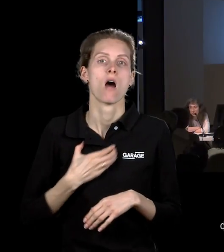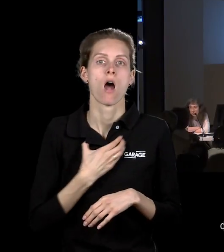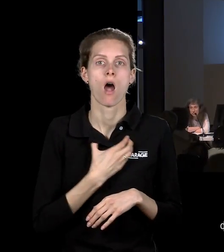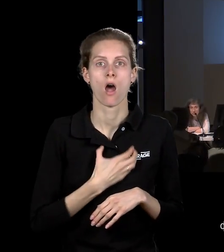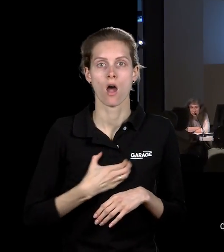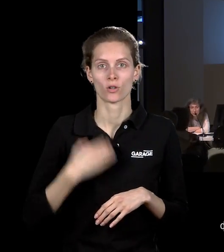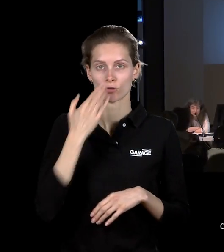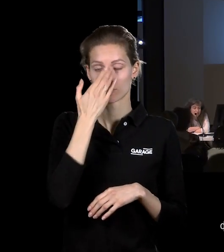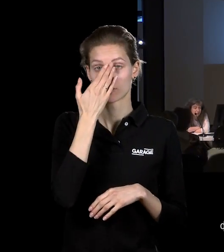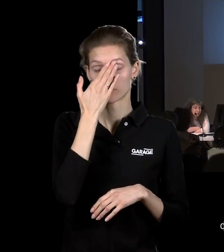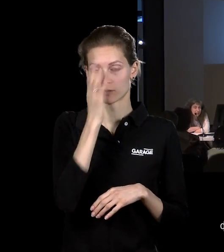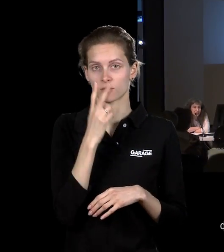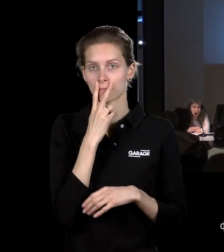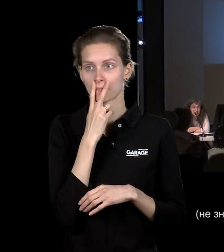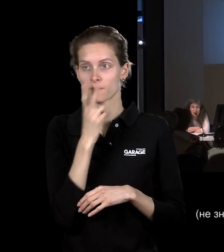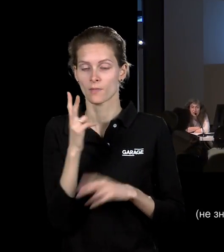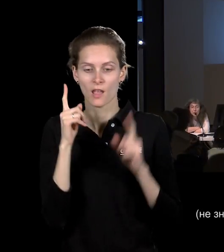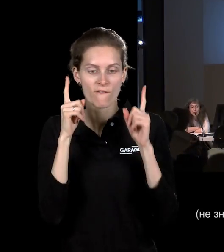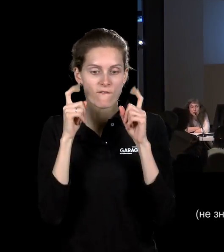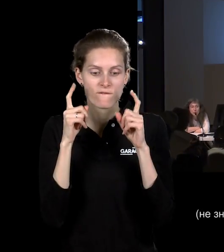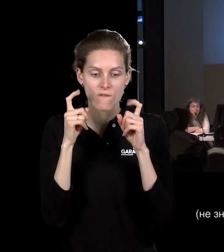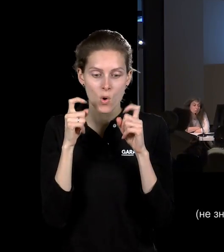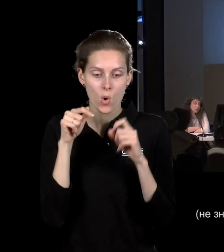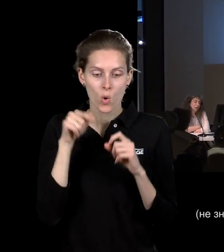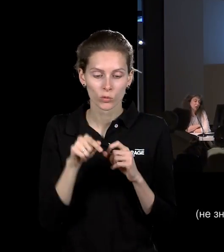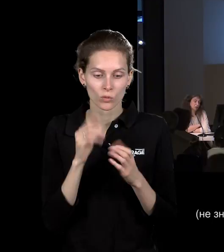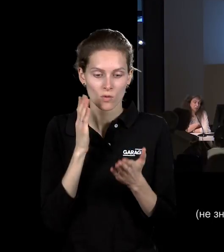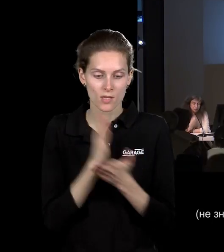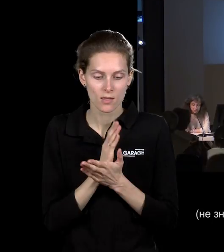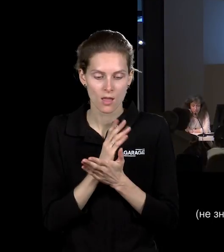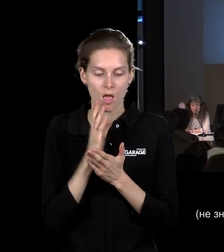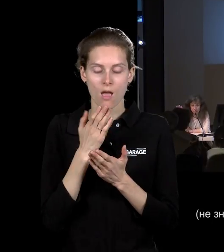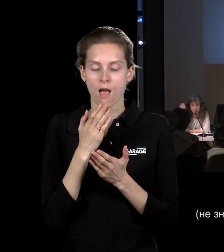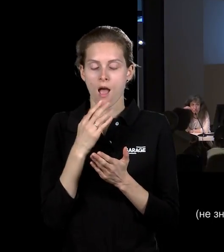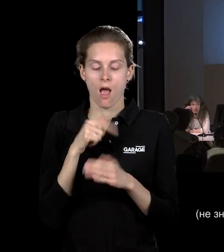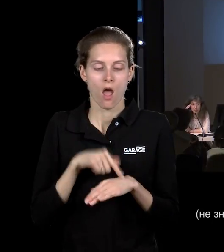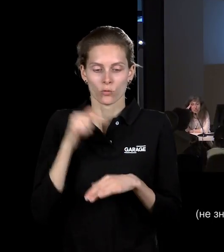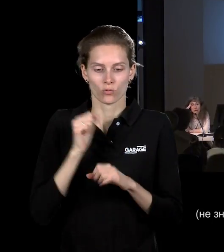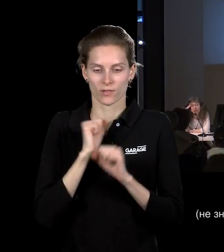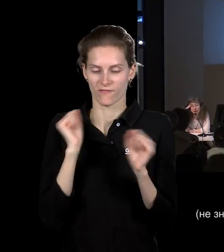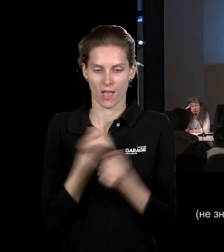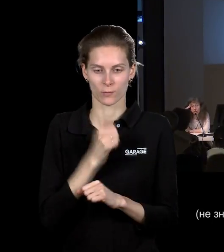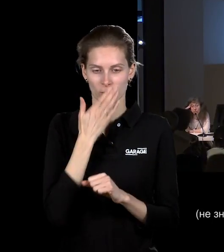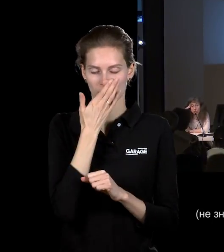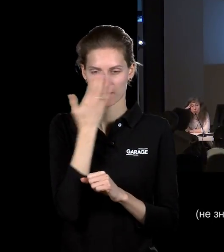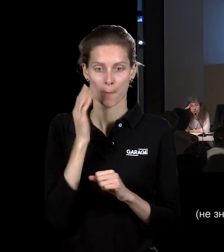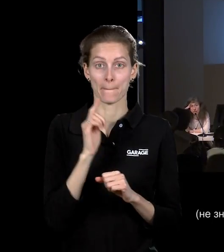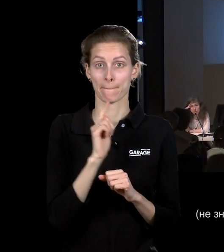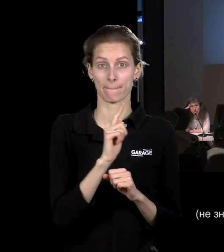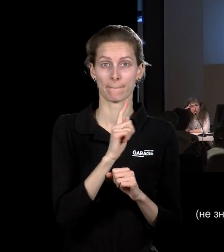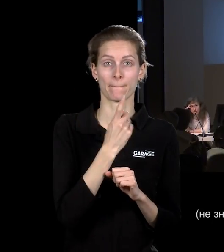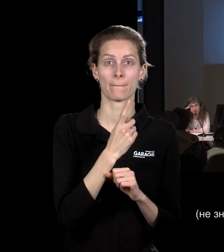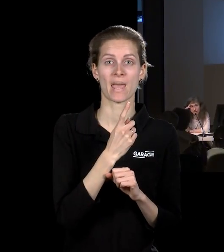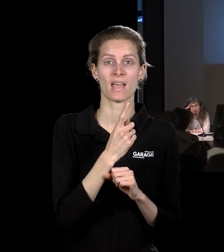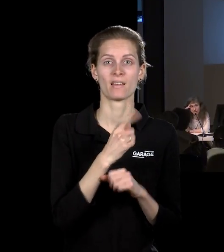и то, что редко бывает, есть в описаниях, я не знаю, насколько это было так же в первых двух версиях, что это находится на